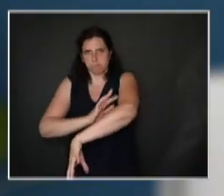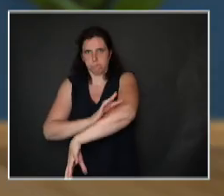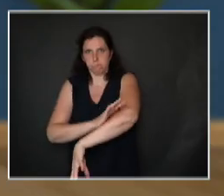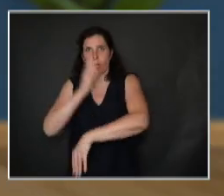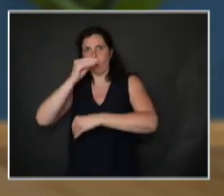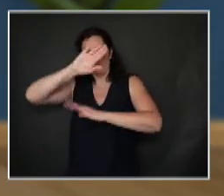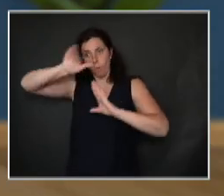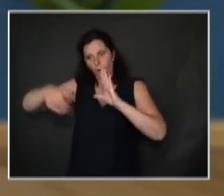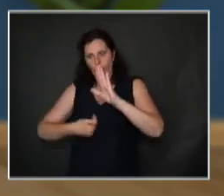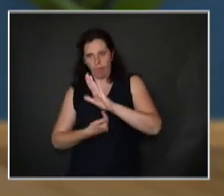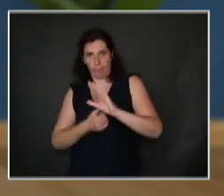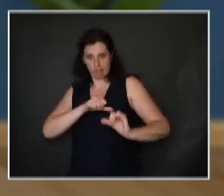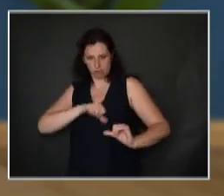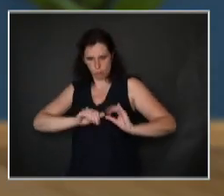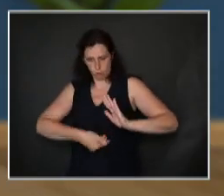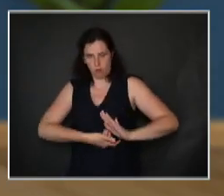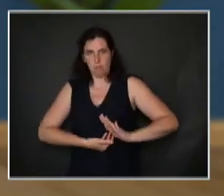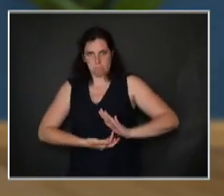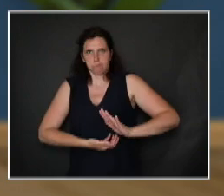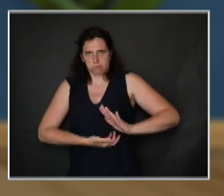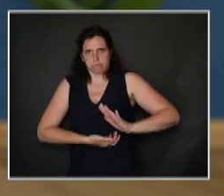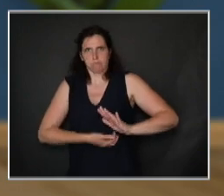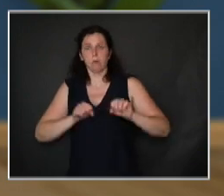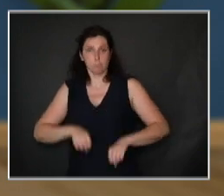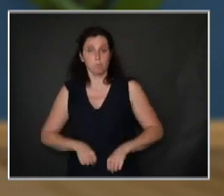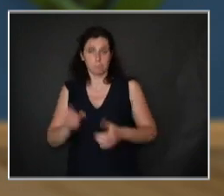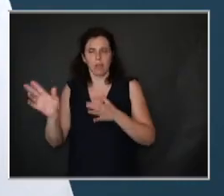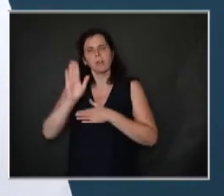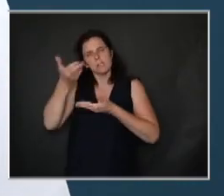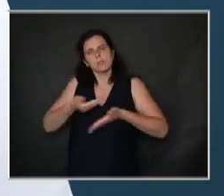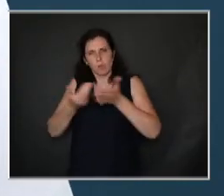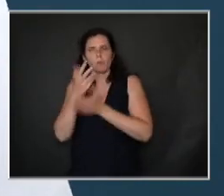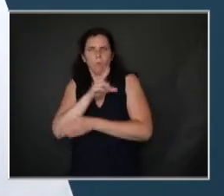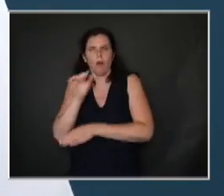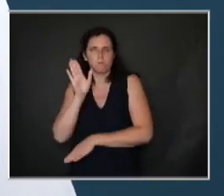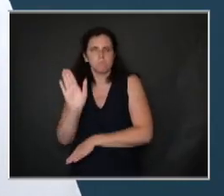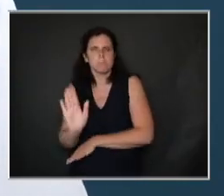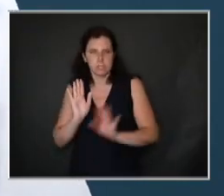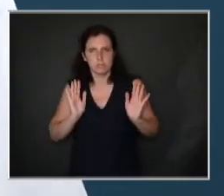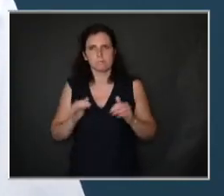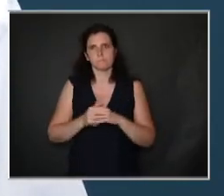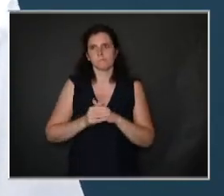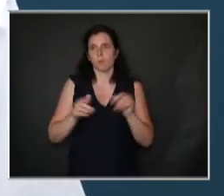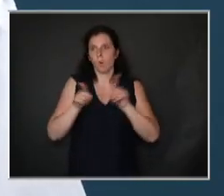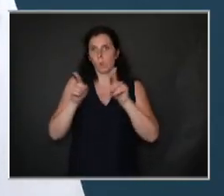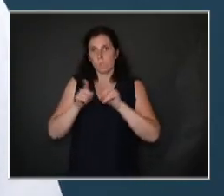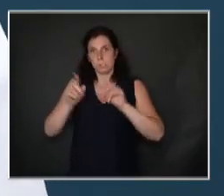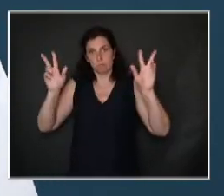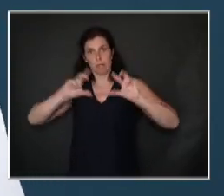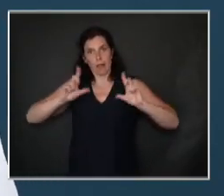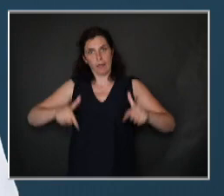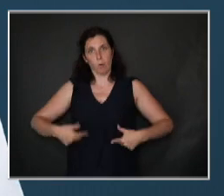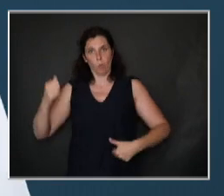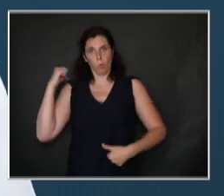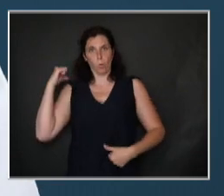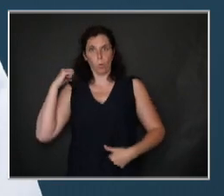parfois, avec qui nécessitent la chirurgie. Mais c'est des cas très précis, hein, et très très rares. D'accord. Et puis il y a les écoles du dos, qui